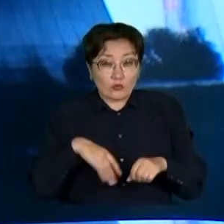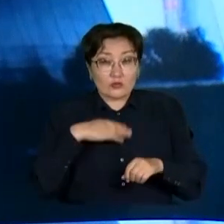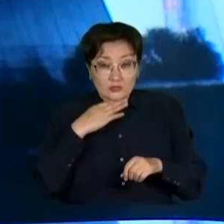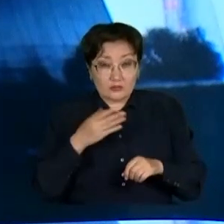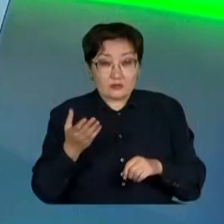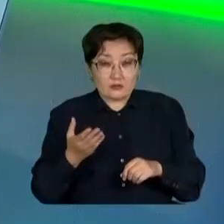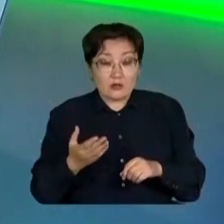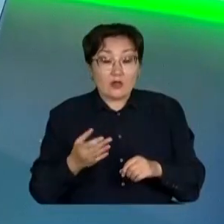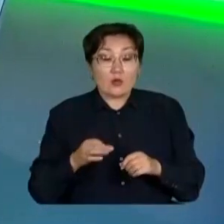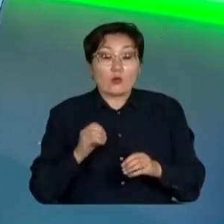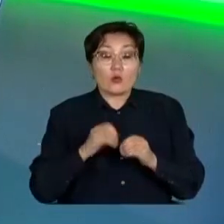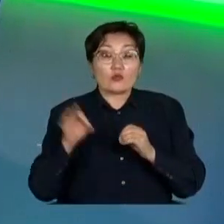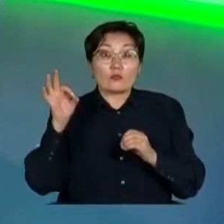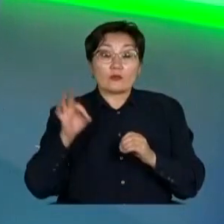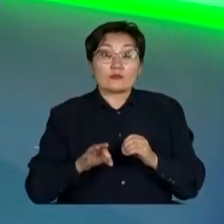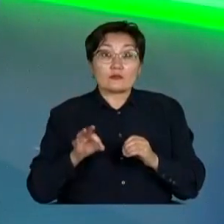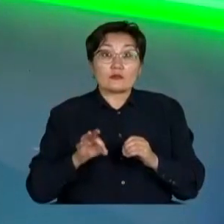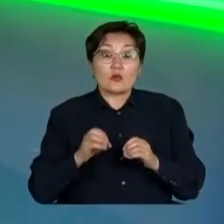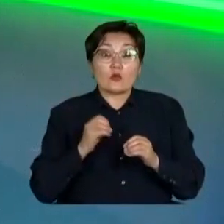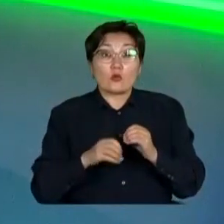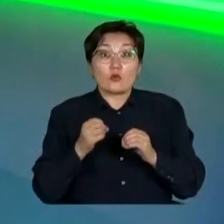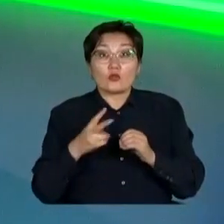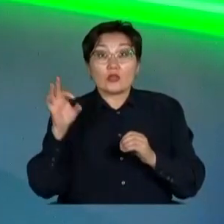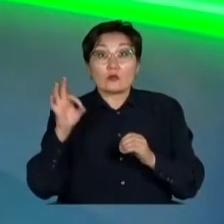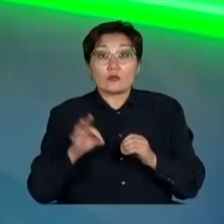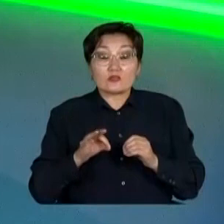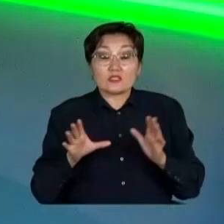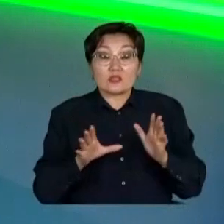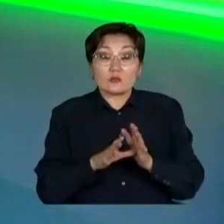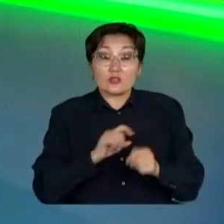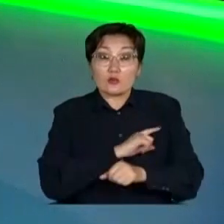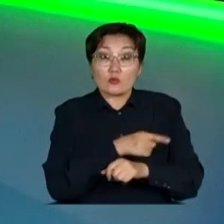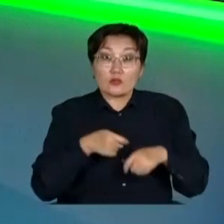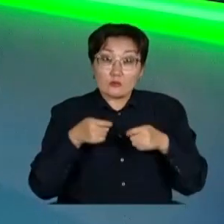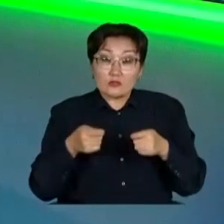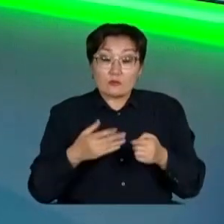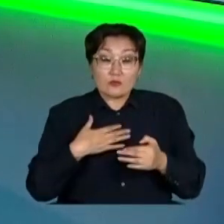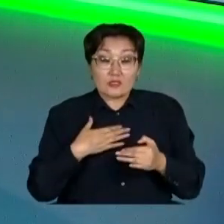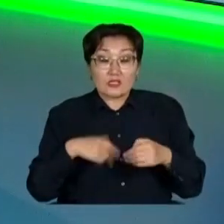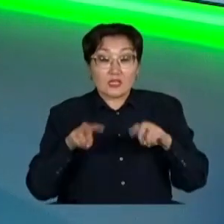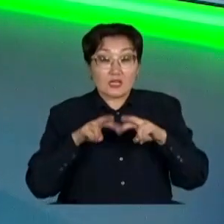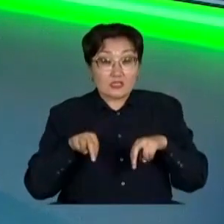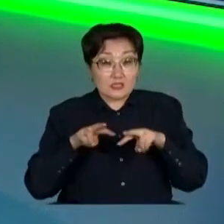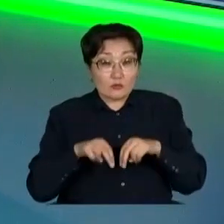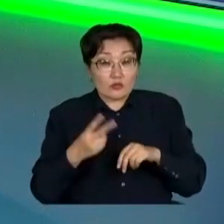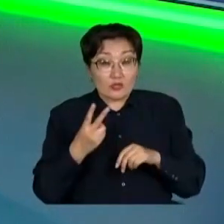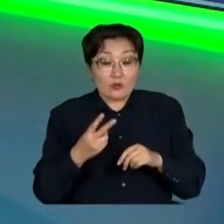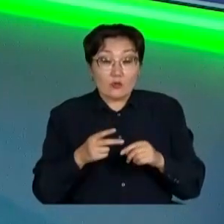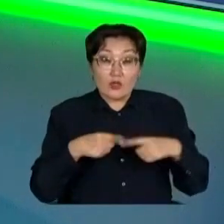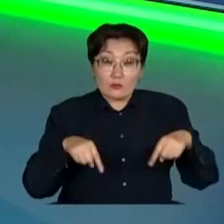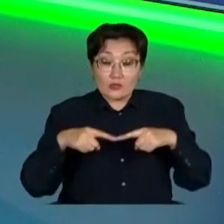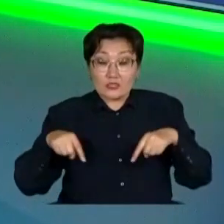ма? 10-12 пайыздай. 10-12 пайыздай электр қуатын береді. Жаңағы біздің қарастырып отқан екі блокты